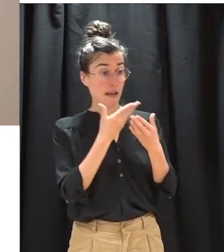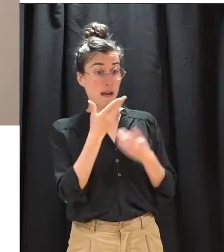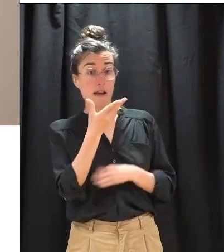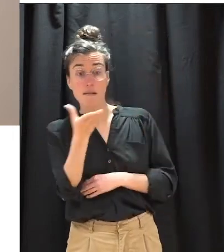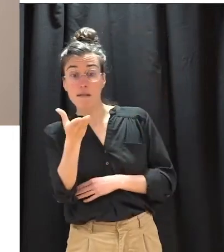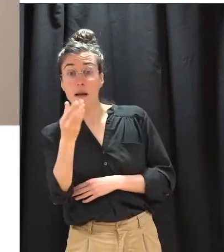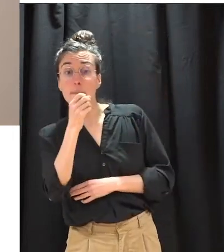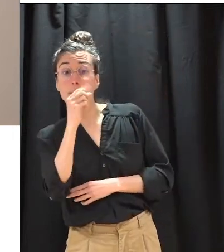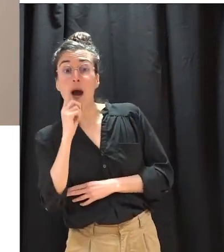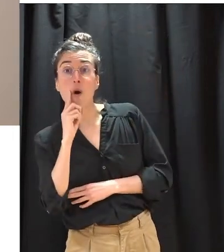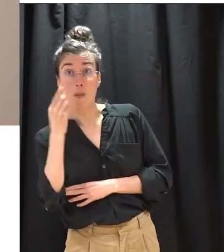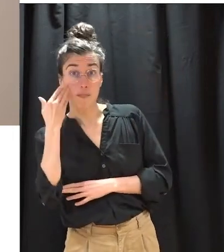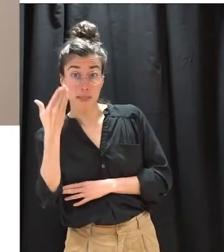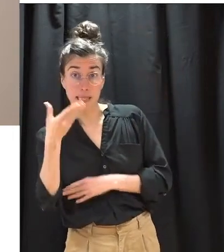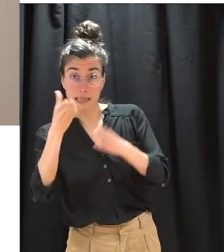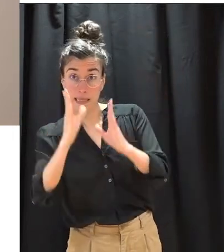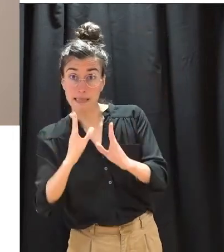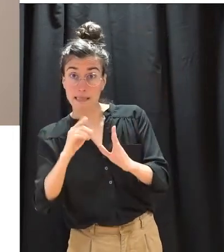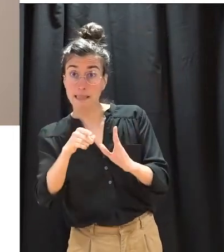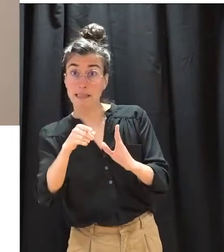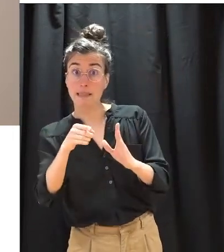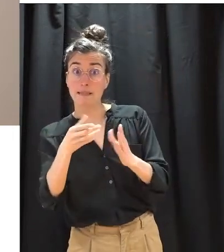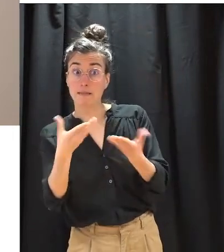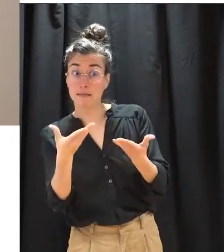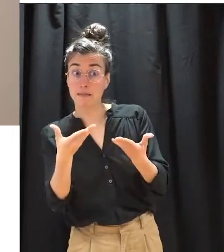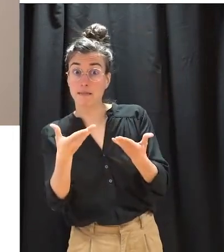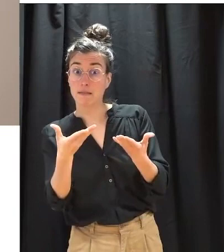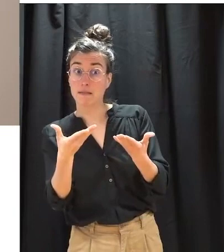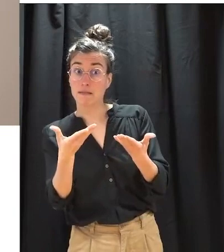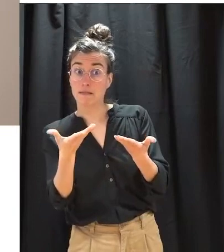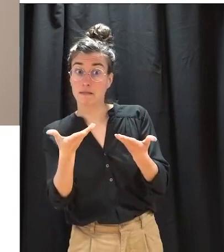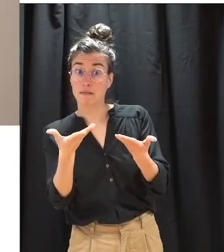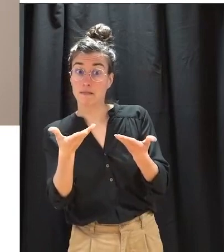enfants. Et ensuite, je vais vous parler